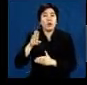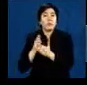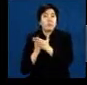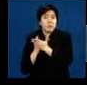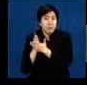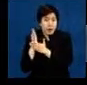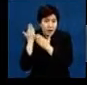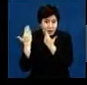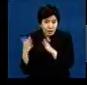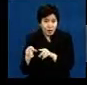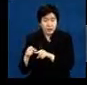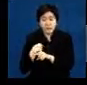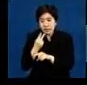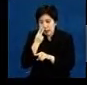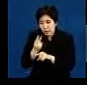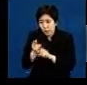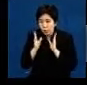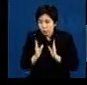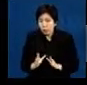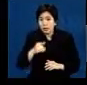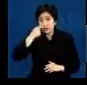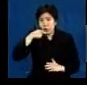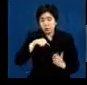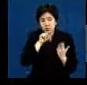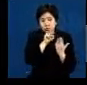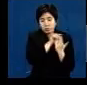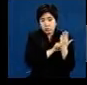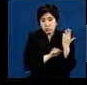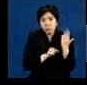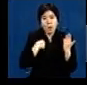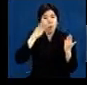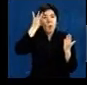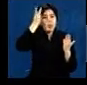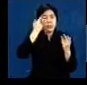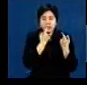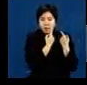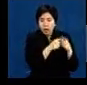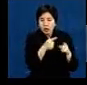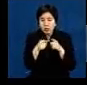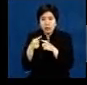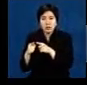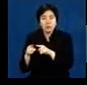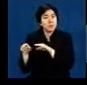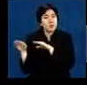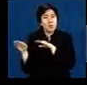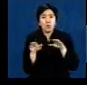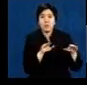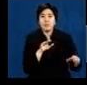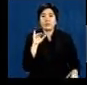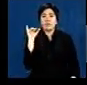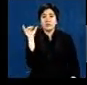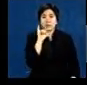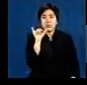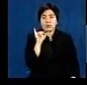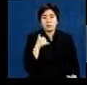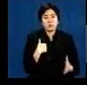ยังเห็นได้ว่ามีคนไทยหลายกลุ่มยังมีความคิดเห็นที่แตกต่างกันและยังไม่พร้อมที่จะ